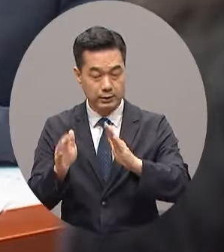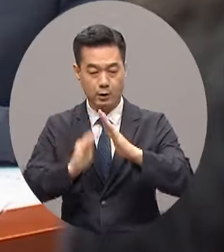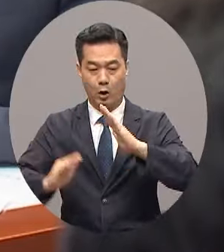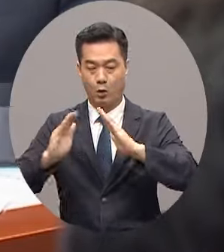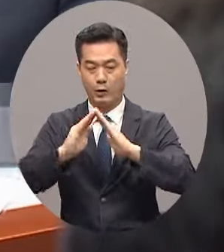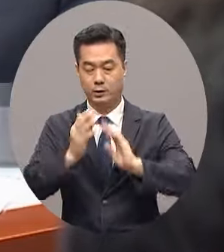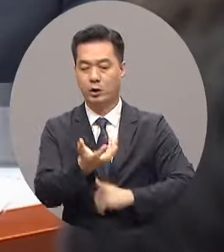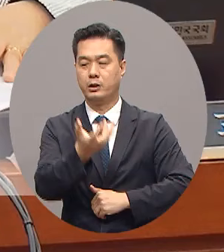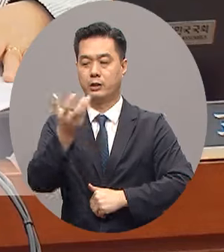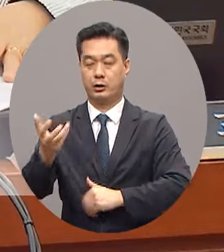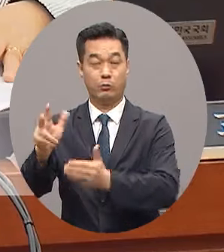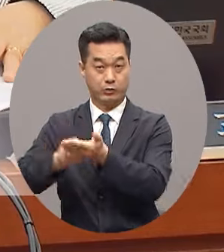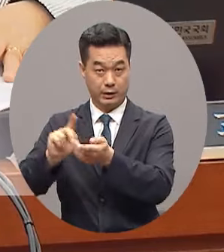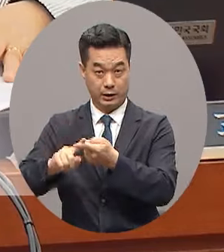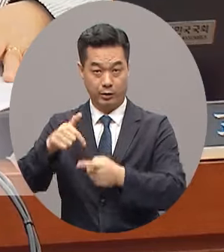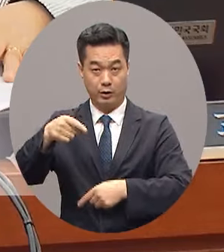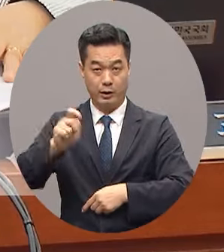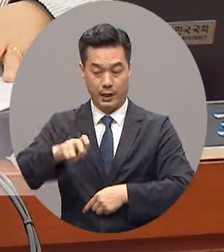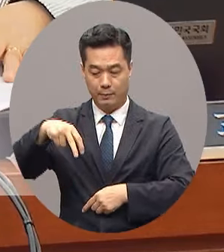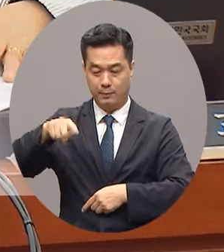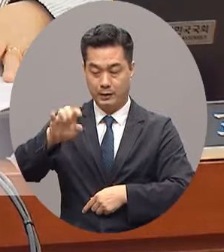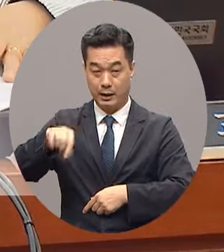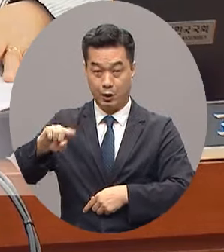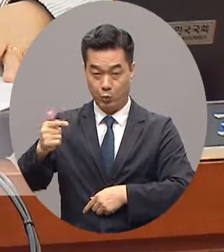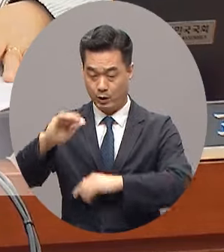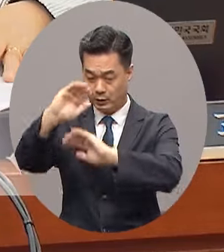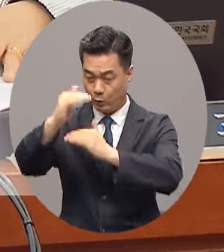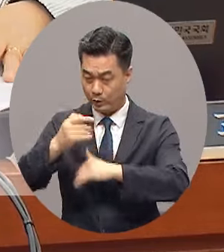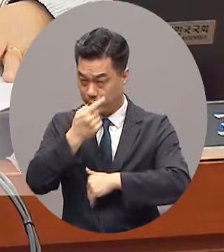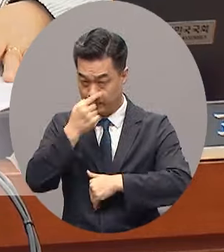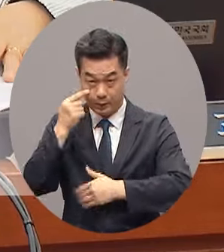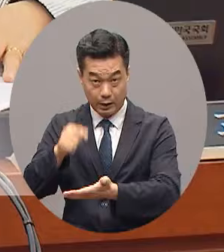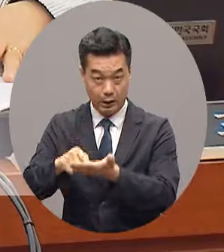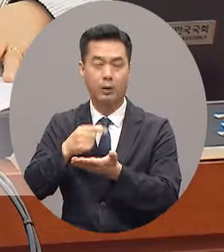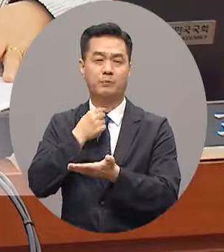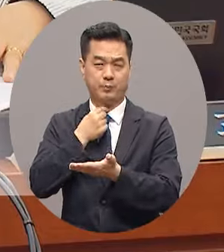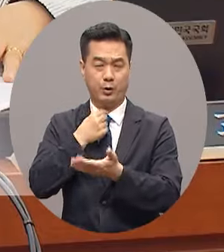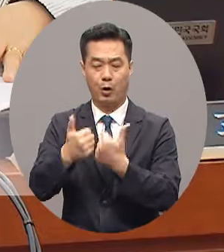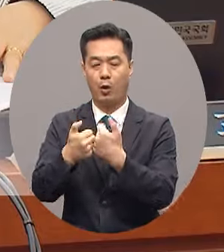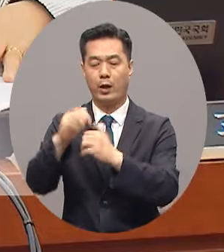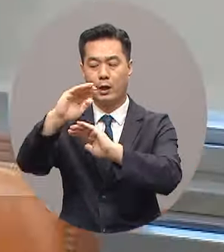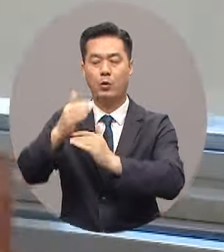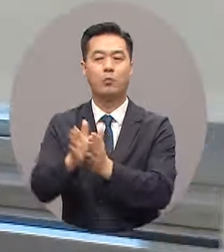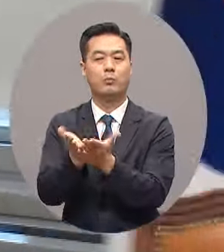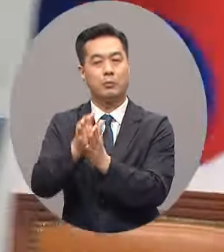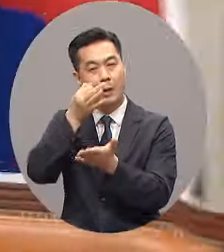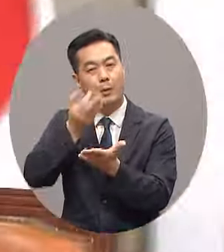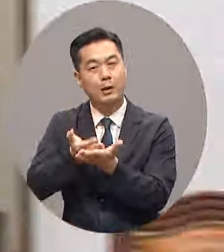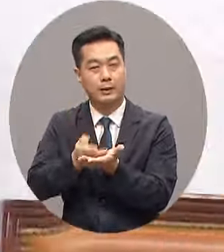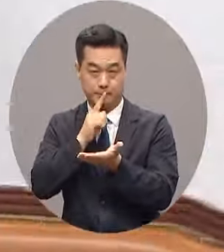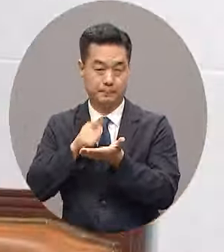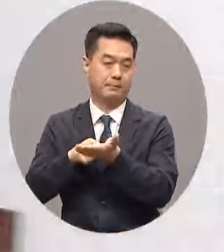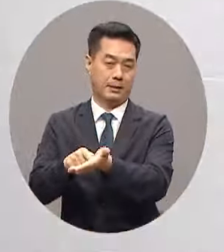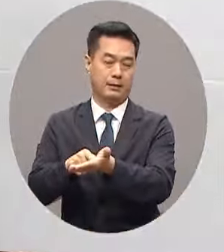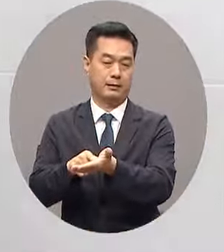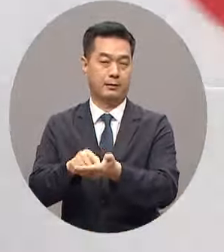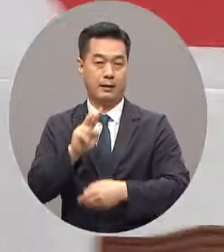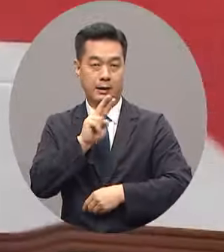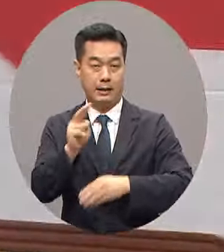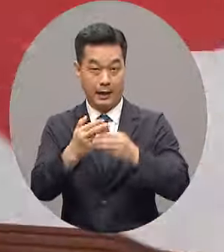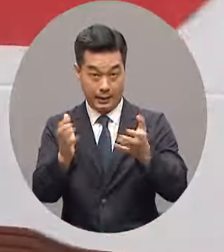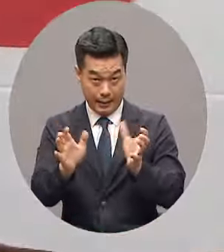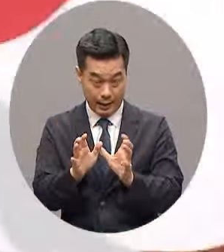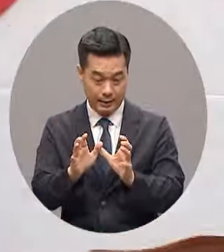대한 감사원의 감사 과정도 확인하겠다며 감사위 회의록을 제출하라고 압박했습니다. 야당이 김건희 여사를 두고